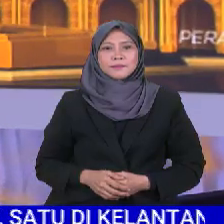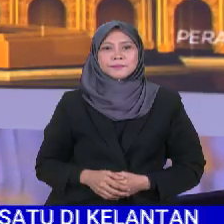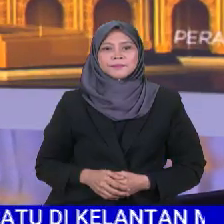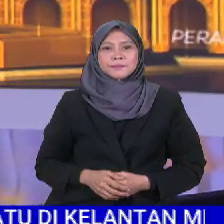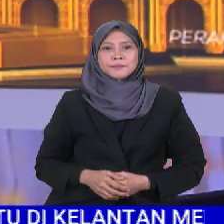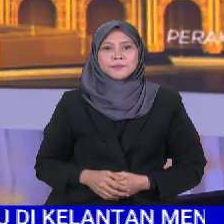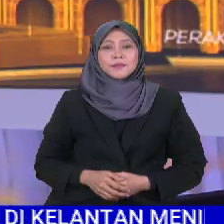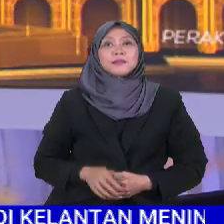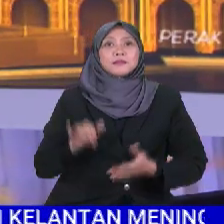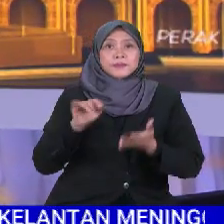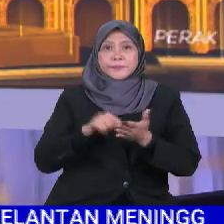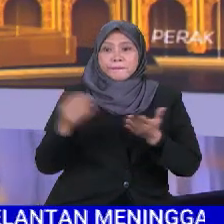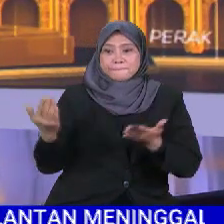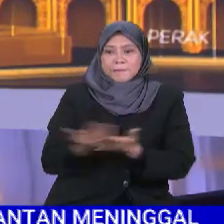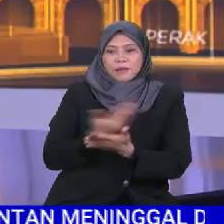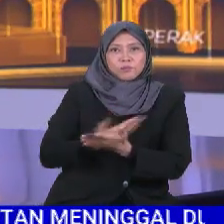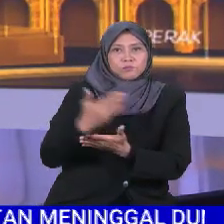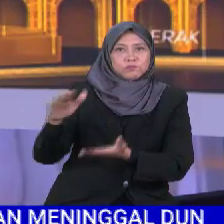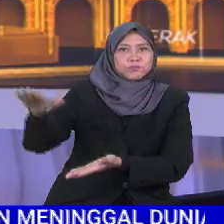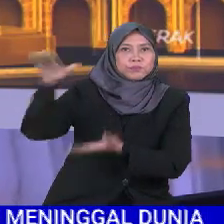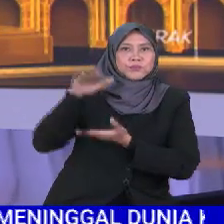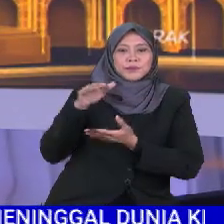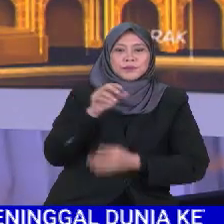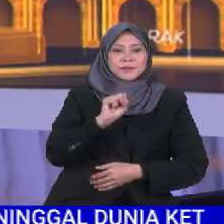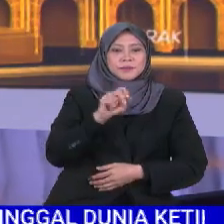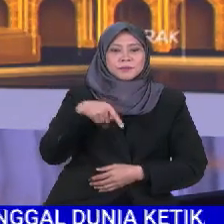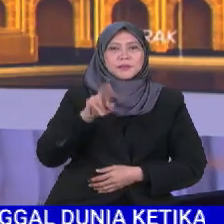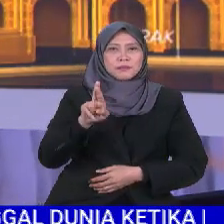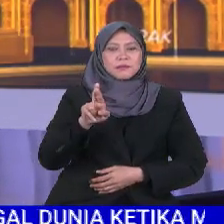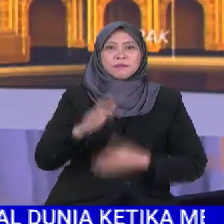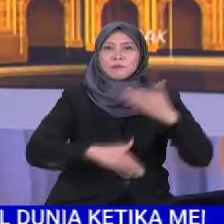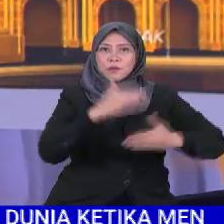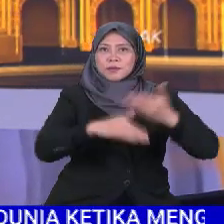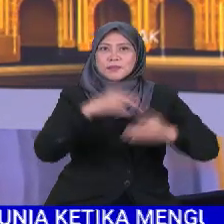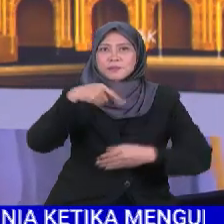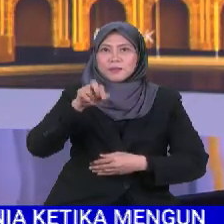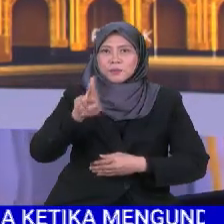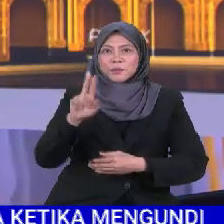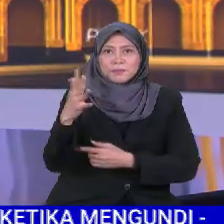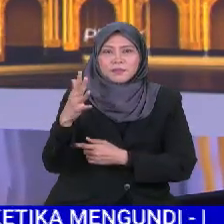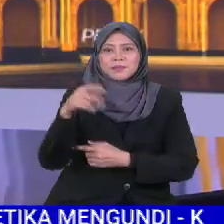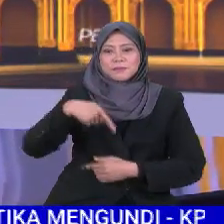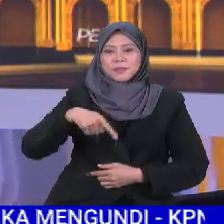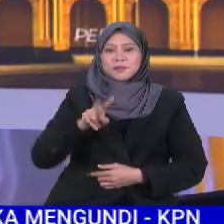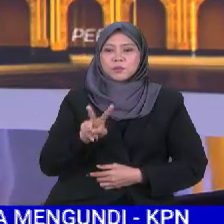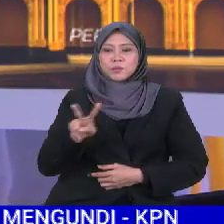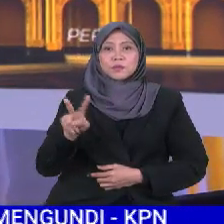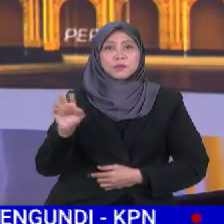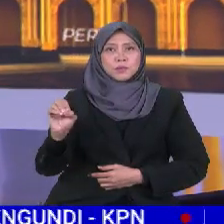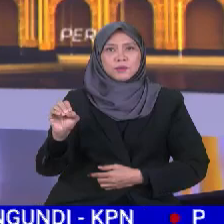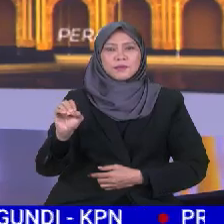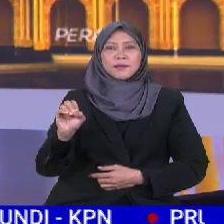saudara ini kenyataan terbaru yang dikeluarkan SPR proses vrq ke-15 bagi paliman v220